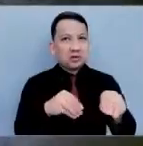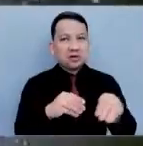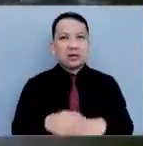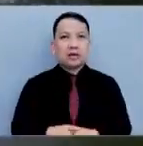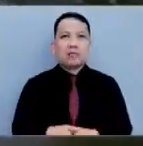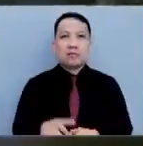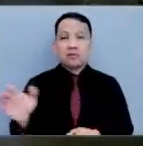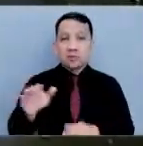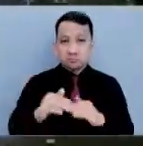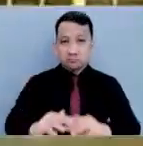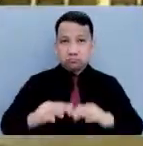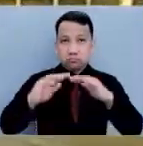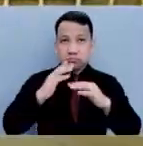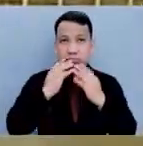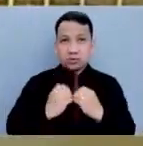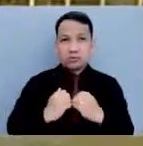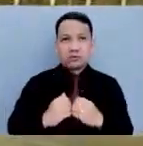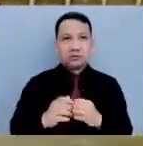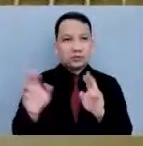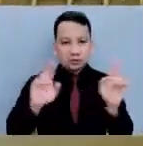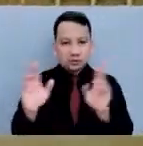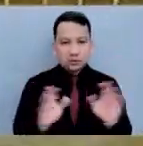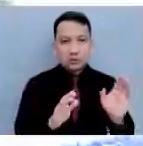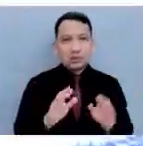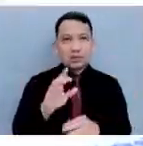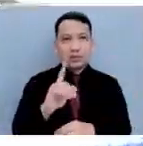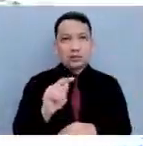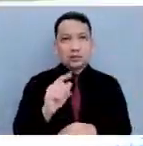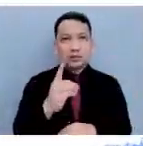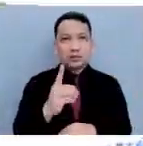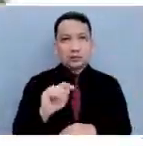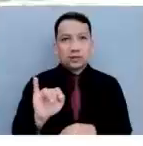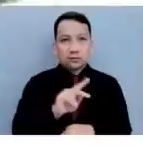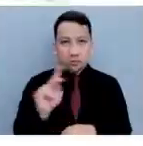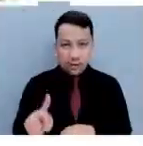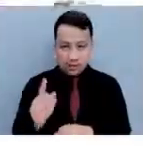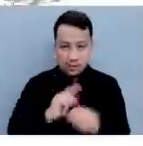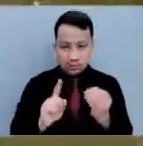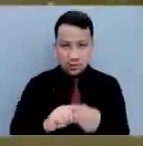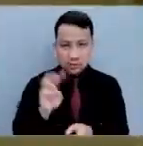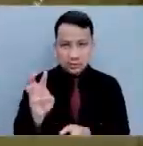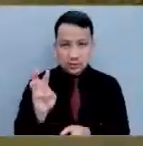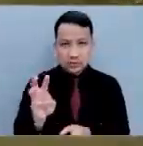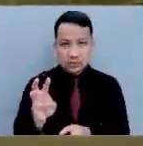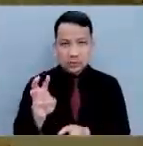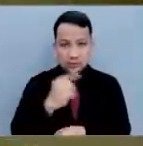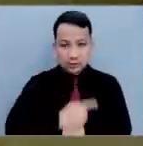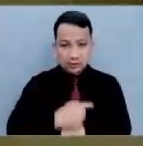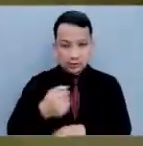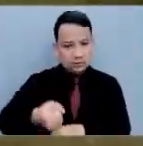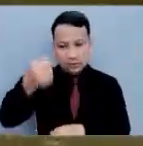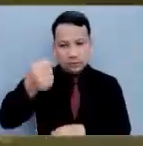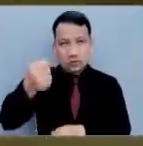Kasabay ng paglitaw ng murang tilapia, naghahanda ang Department of Trade and Industry Pampanga na magpatupad ng 60 araw na price freeze sa mga